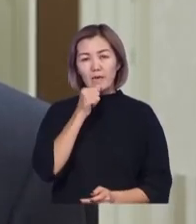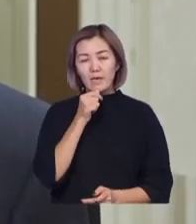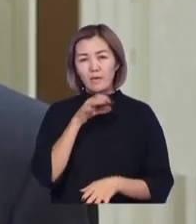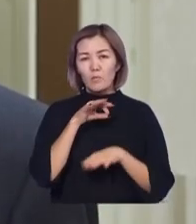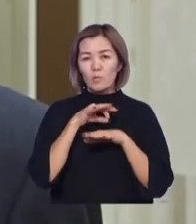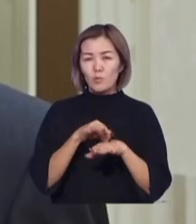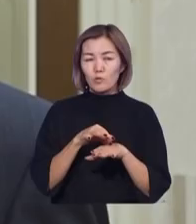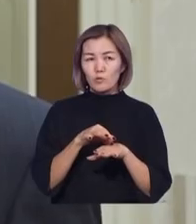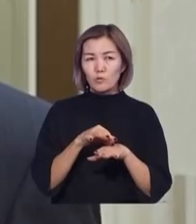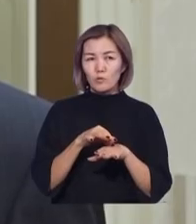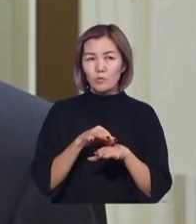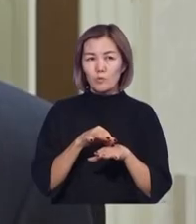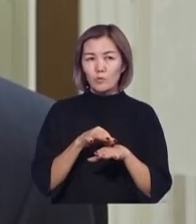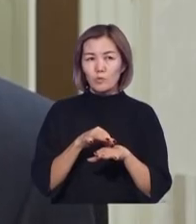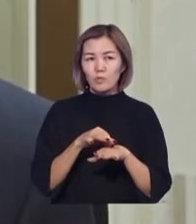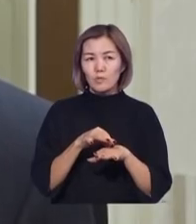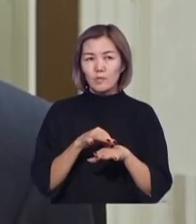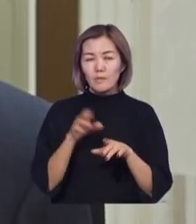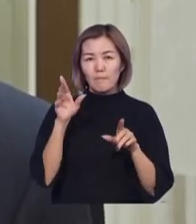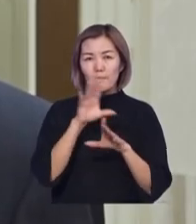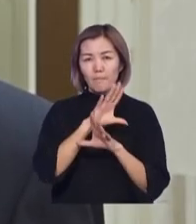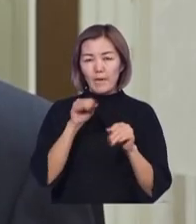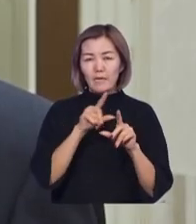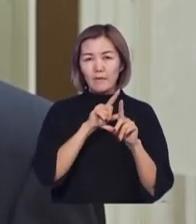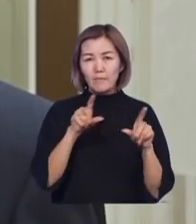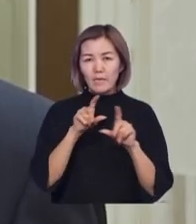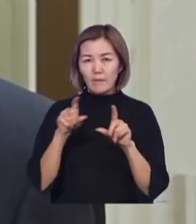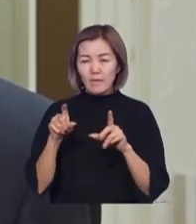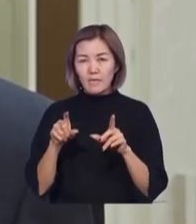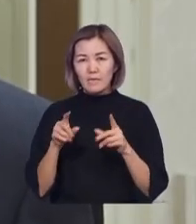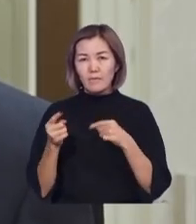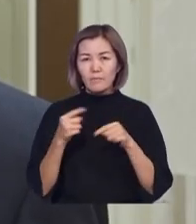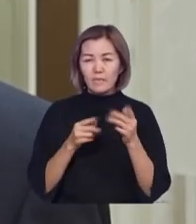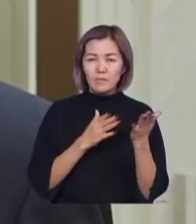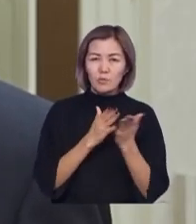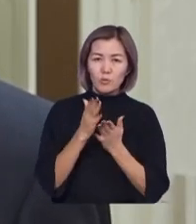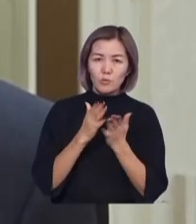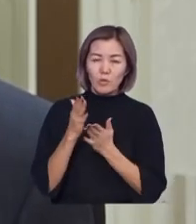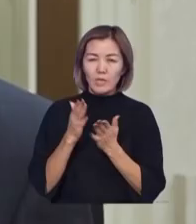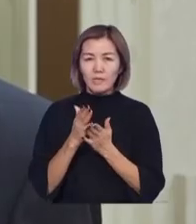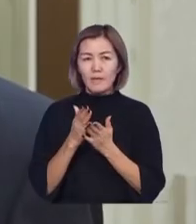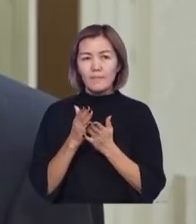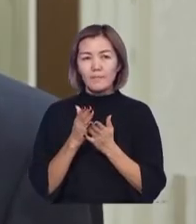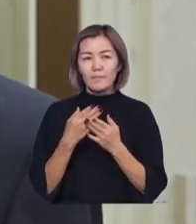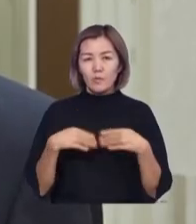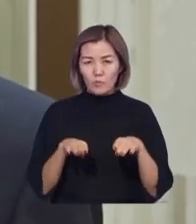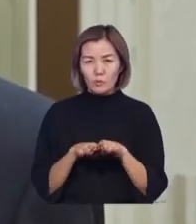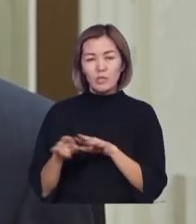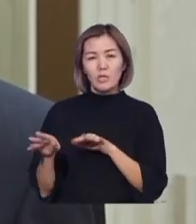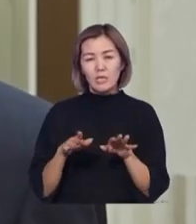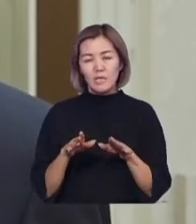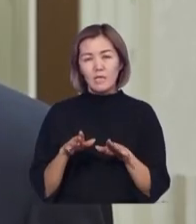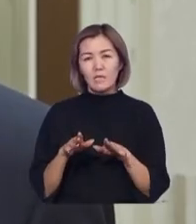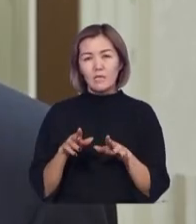көлемінде үндеу тастап бүткіл мекемелерге қаланың бизнес структуралары бар, бос учреждениялар бар, соның бәріне